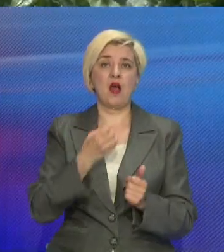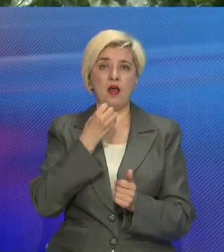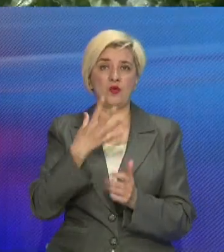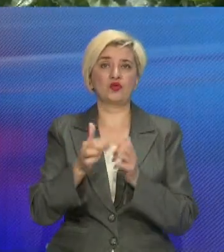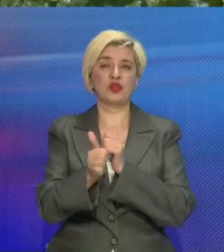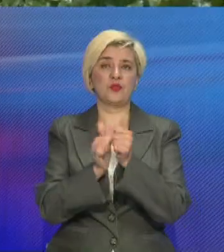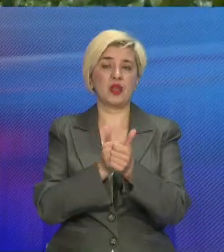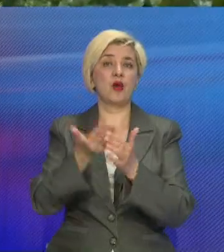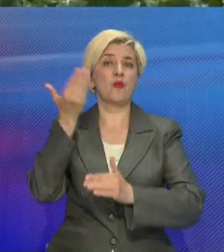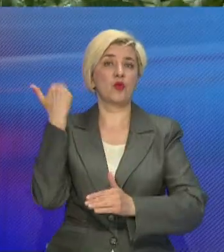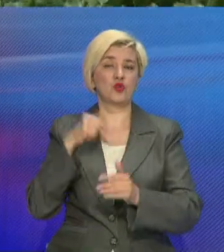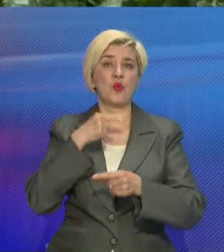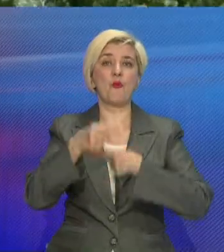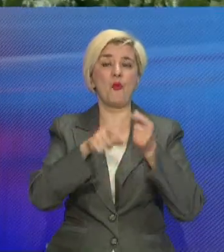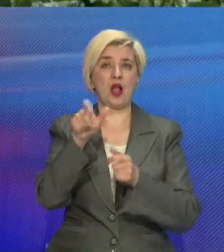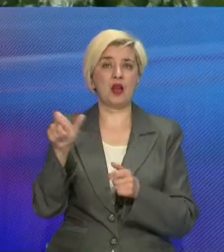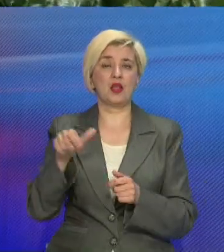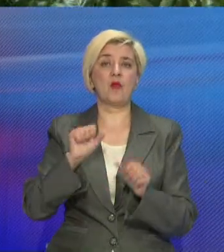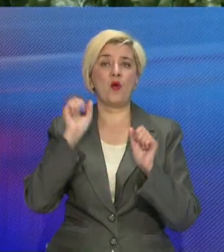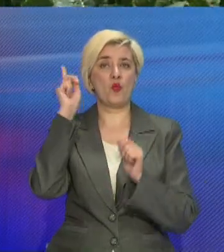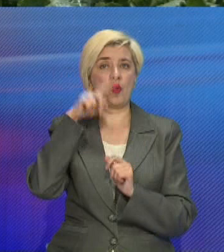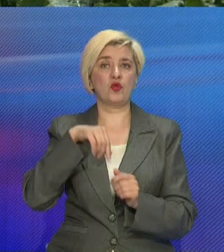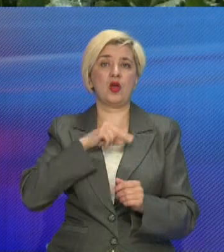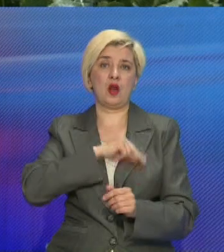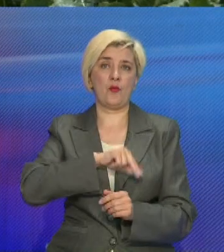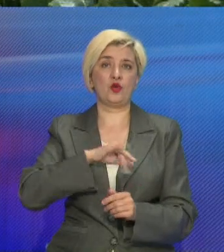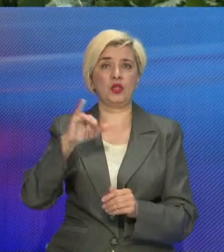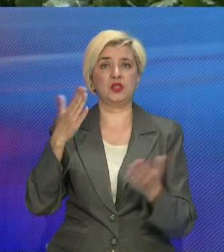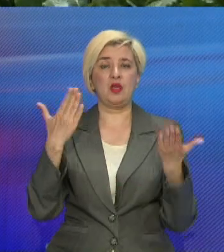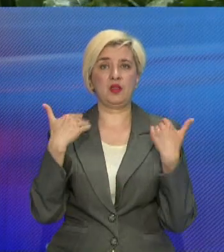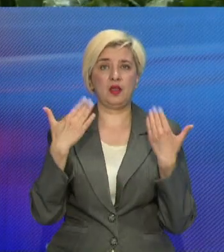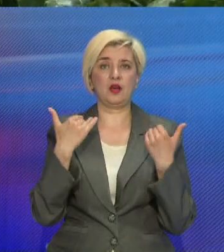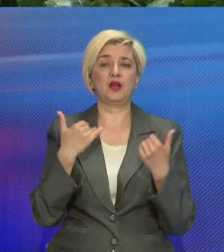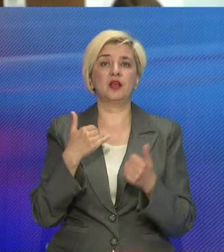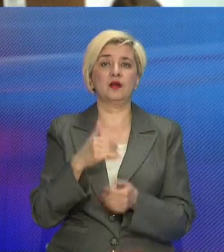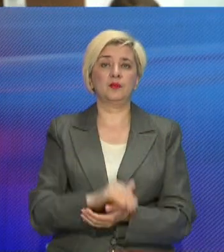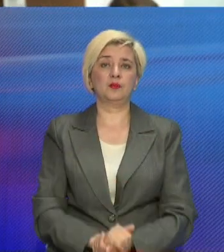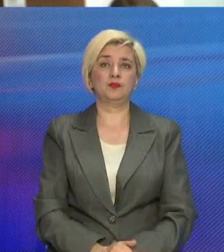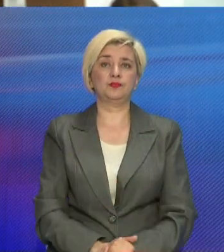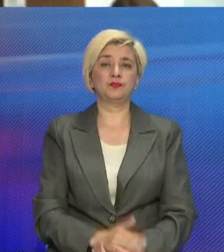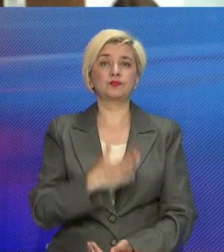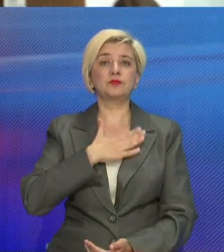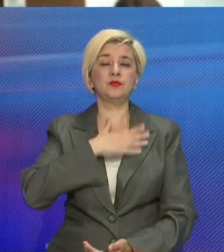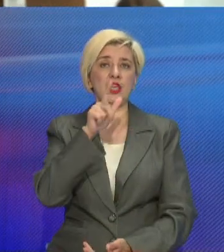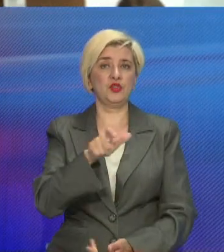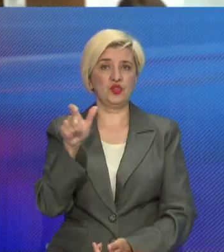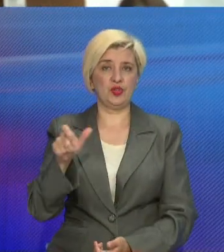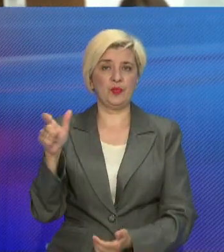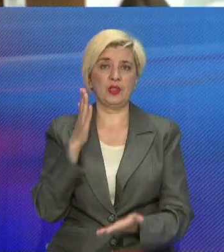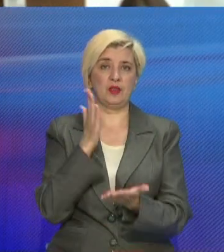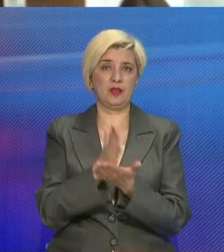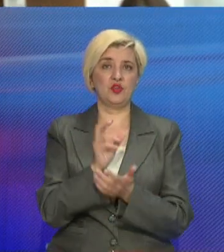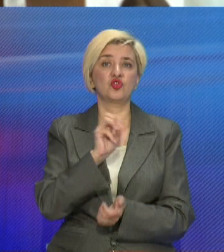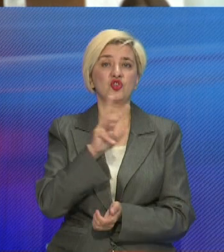працаваць, і адпачываць. Ды і дасягненні ў гэтым руху пацвярджаюць, сучаснай моладзю можна ганарыцца. Нашим ребятам есть, конечно,